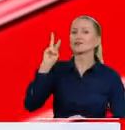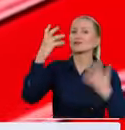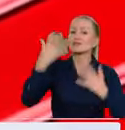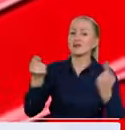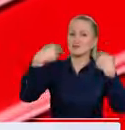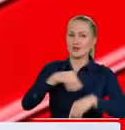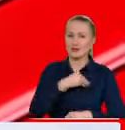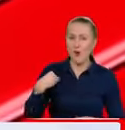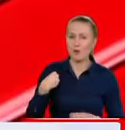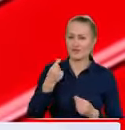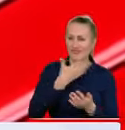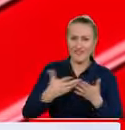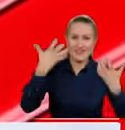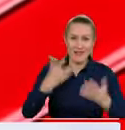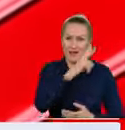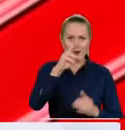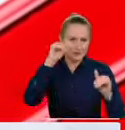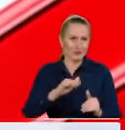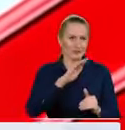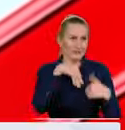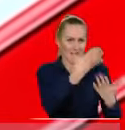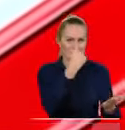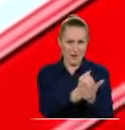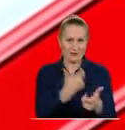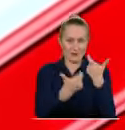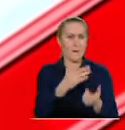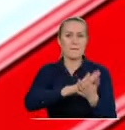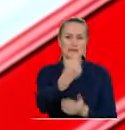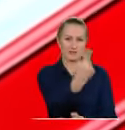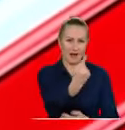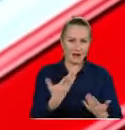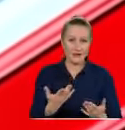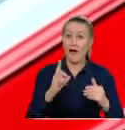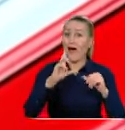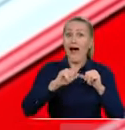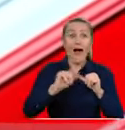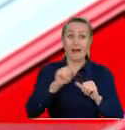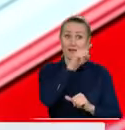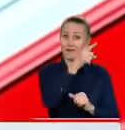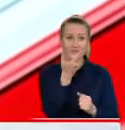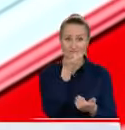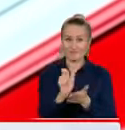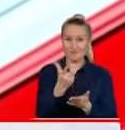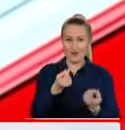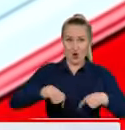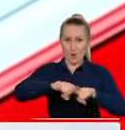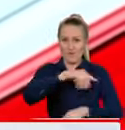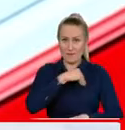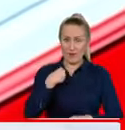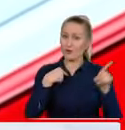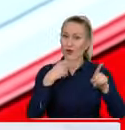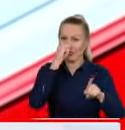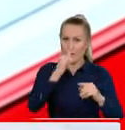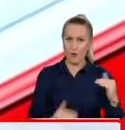pieniądze jako turysta, powinien mieć to prawo zrobić. Bez żadnych zakazów. Ale to nie są obywatele polscy. Oni nie mogą mieć tych samych